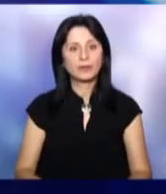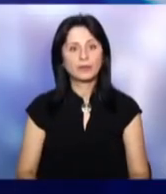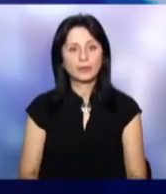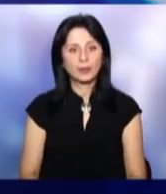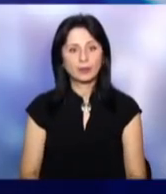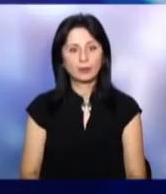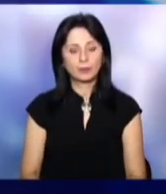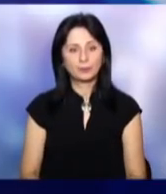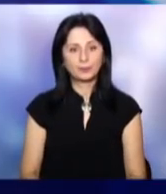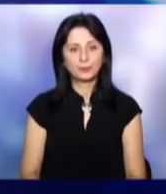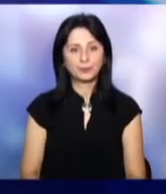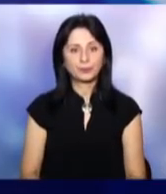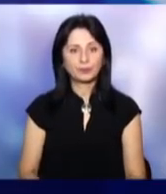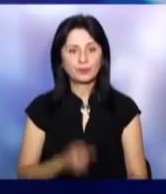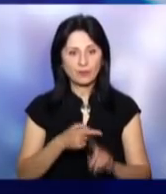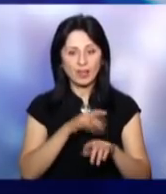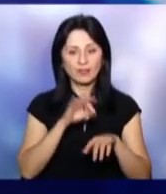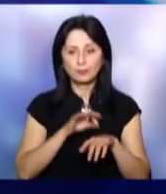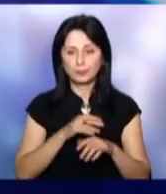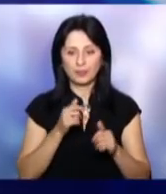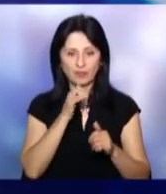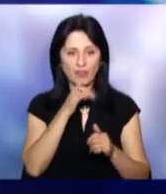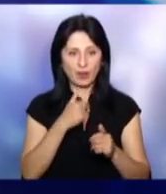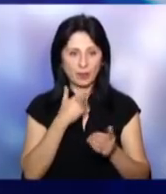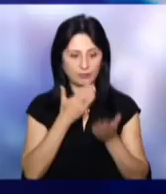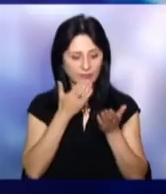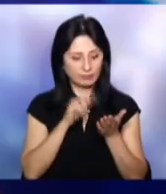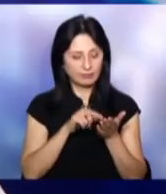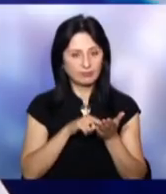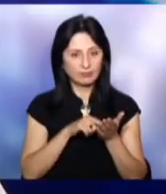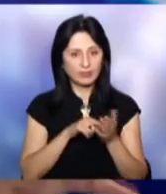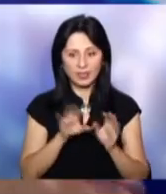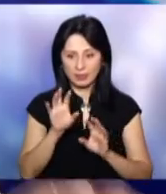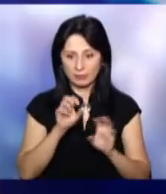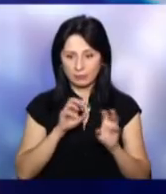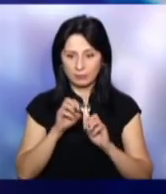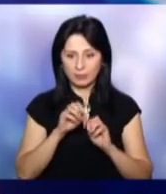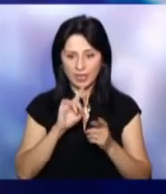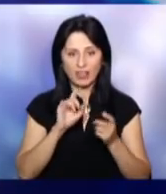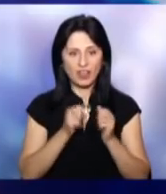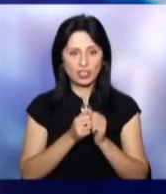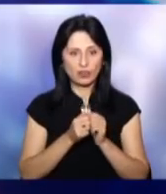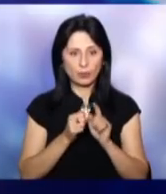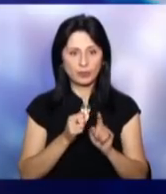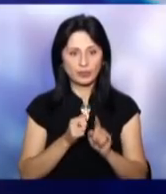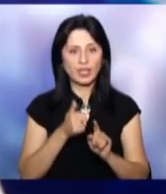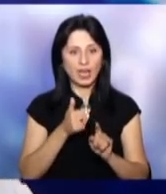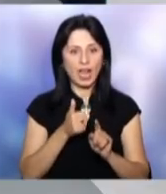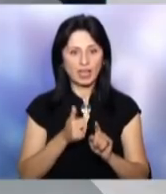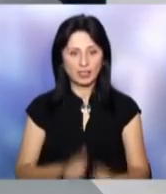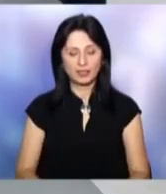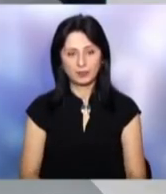ეგ მესამე კურსელის სინდრომს მე პროფესორების ადგილას კარგად დავამახსოვრებდი მათ, გემოთი